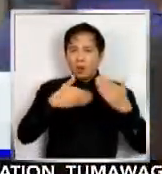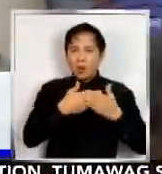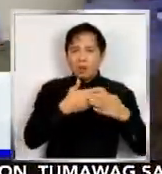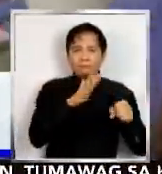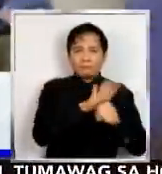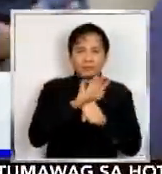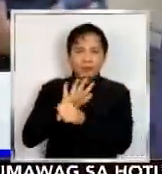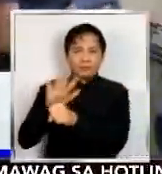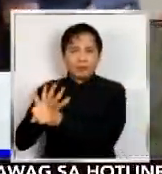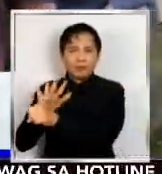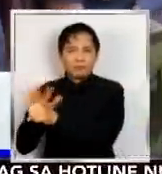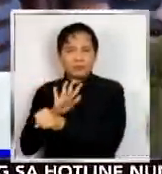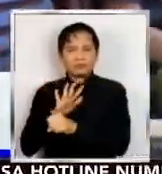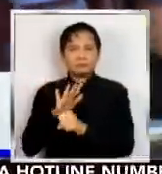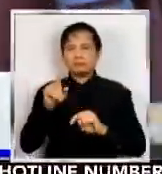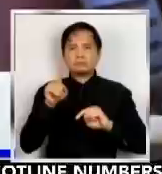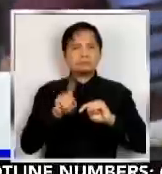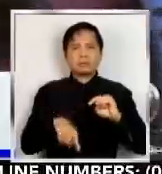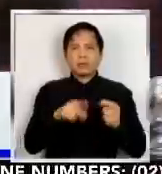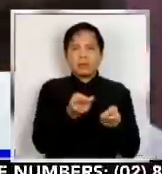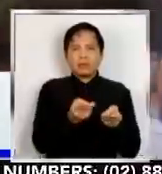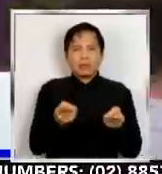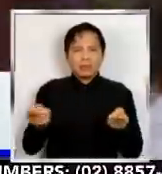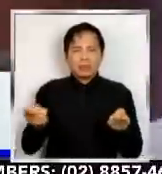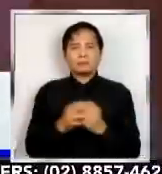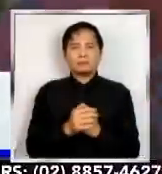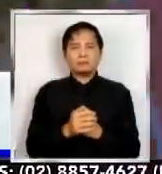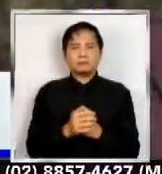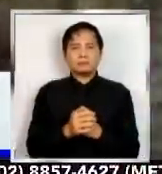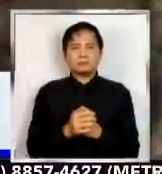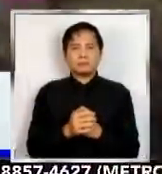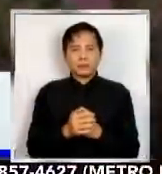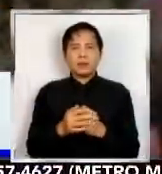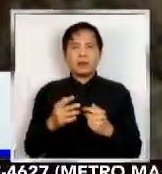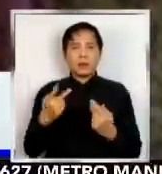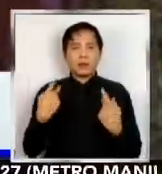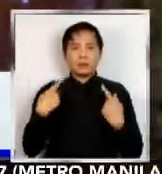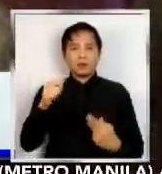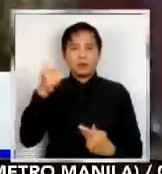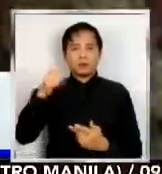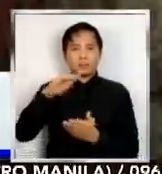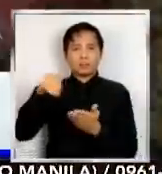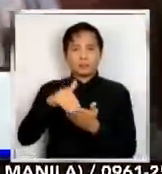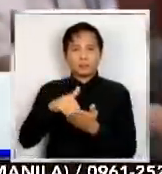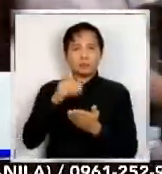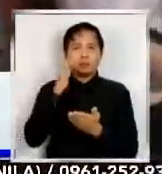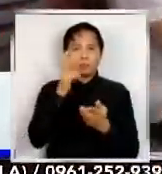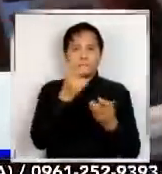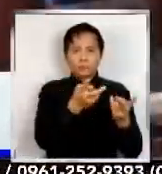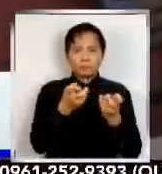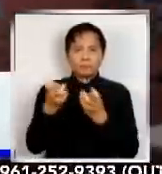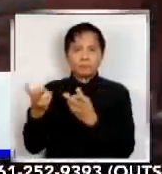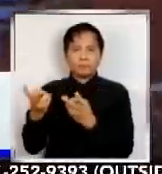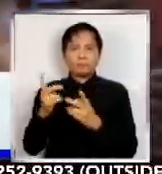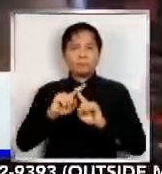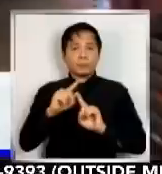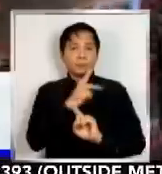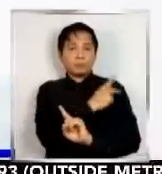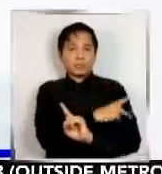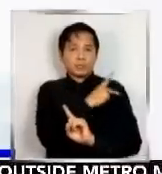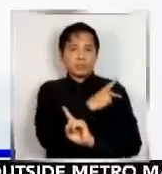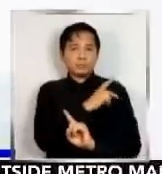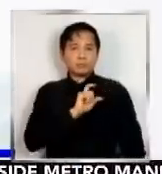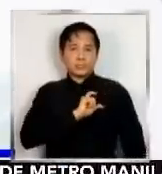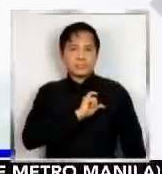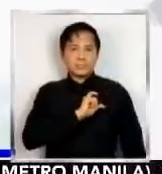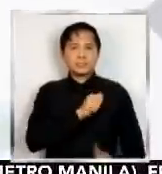kay Magnaye, inililipat din agad sa ibang pasilidad sa Pasig at Paranaque ang mga pasyenteng pulis na may malalang sintomas.